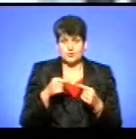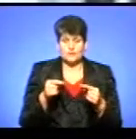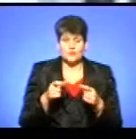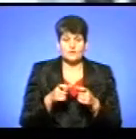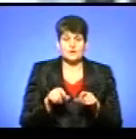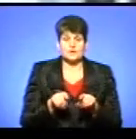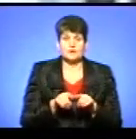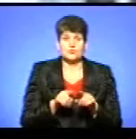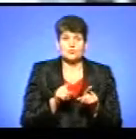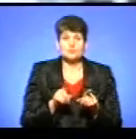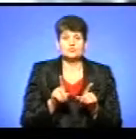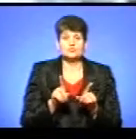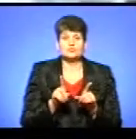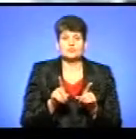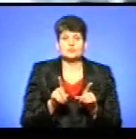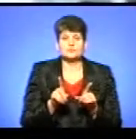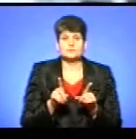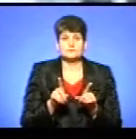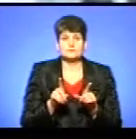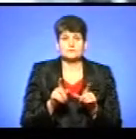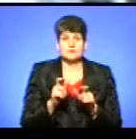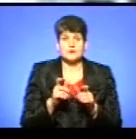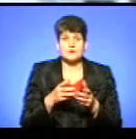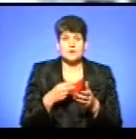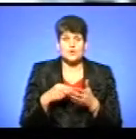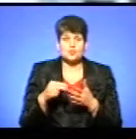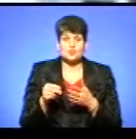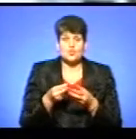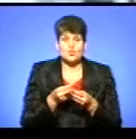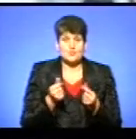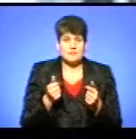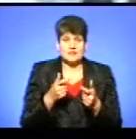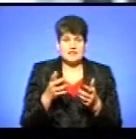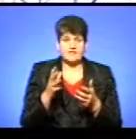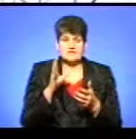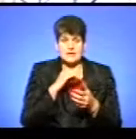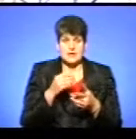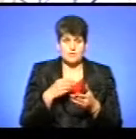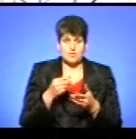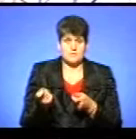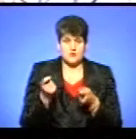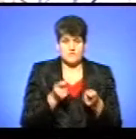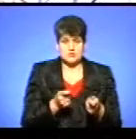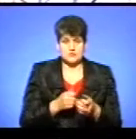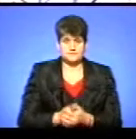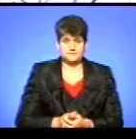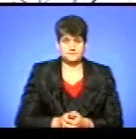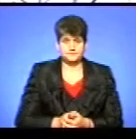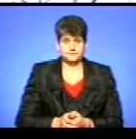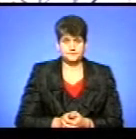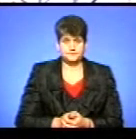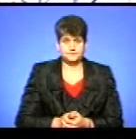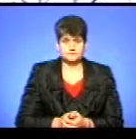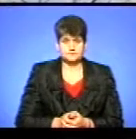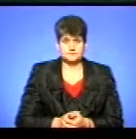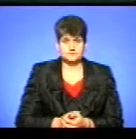що, скажімо, пункти деякі розкупляють, ми не встигаємо завозити. Марта Журавель, Андрій Прокопів.